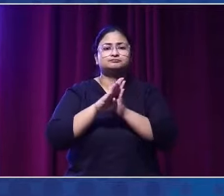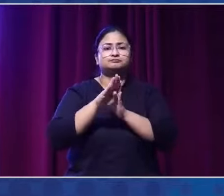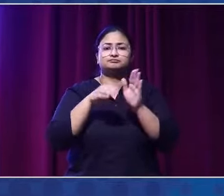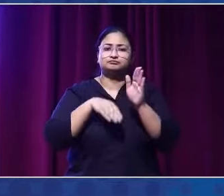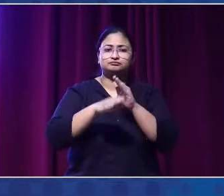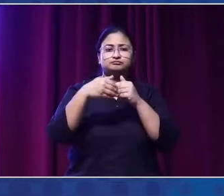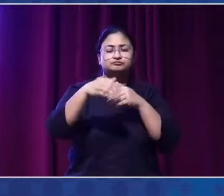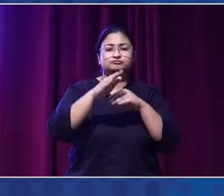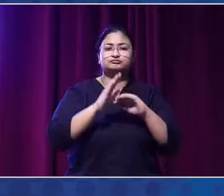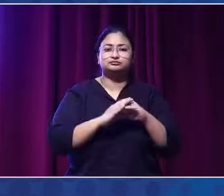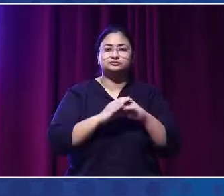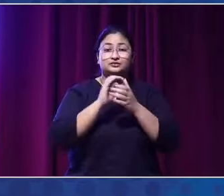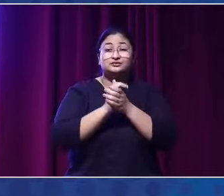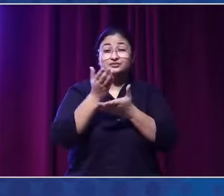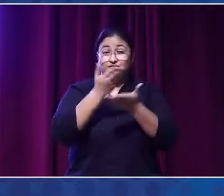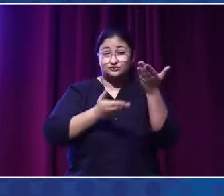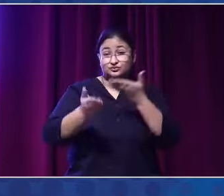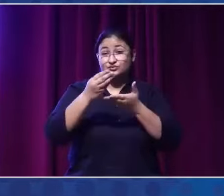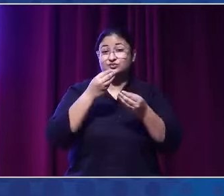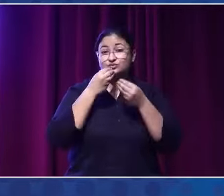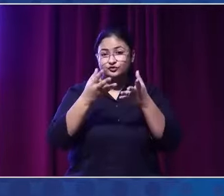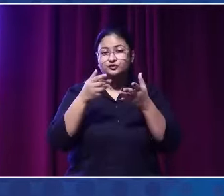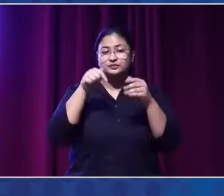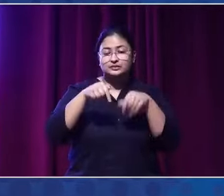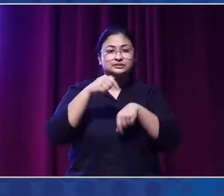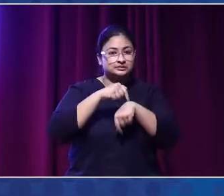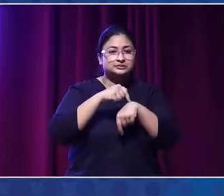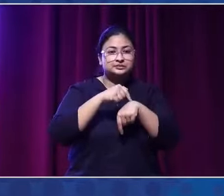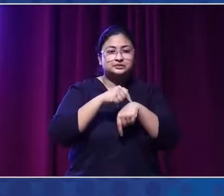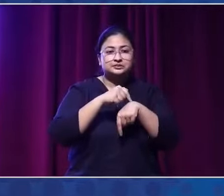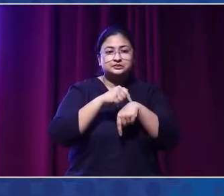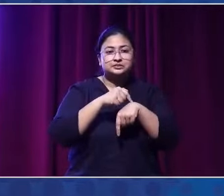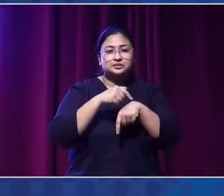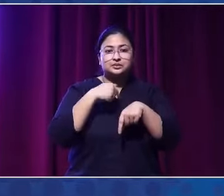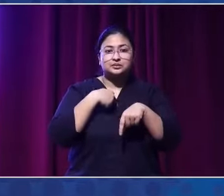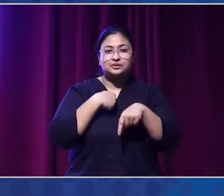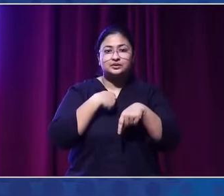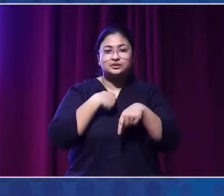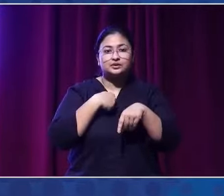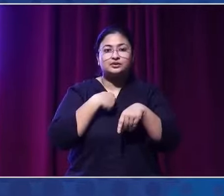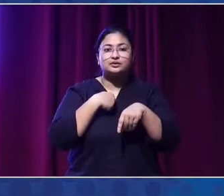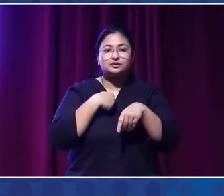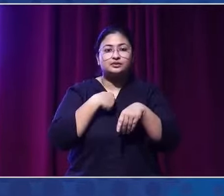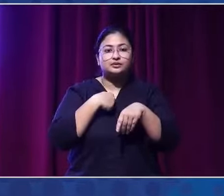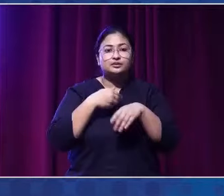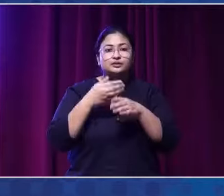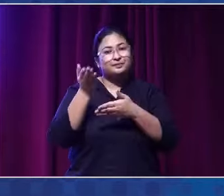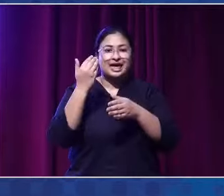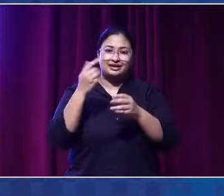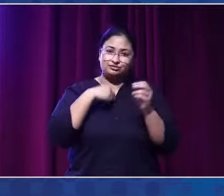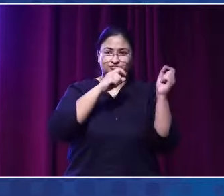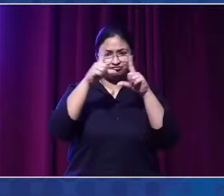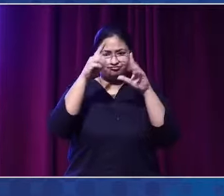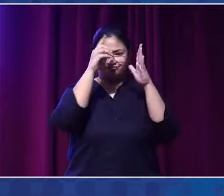फ्रेंड्स एक ऐसी टोन इस बार सेट की गई जिसमें मैं बहुत जल्दी से वैसे तो सब हमारी उसमें है ये